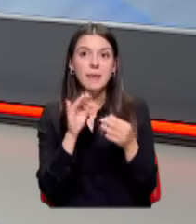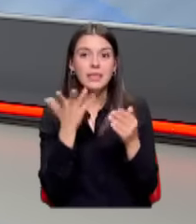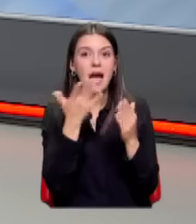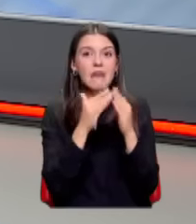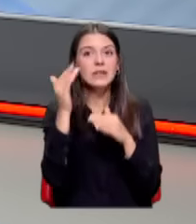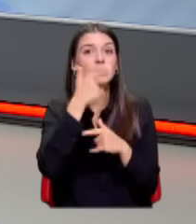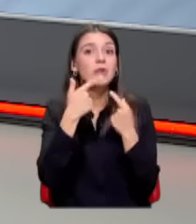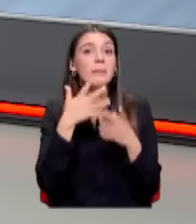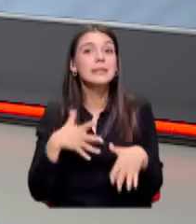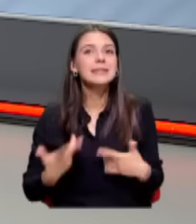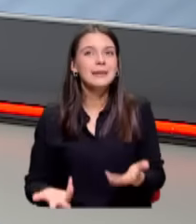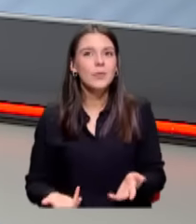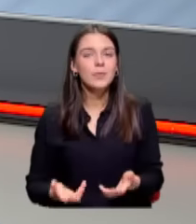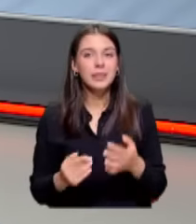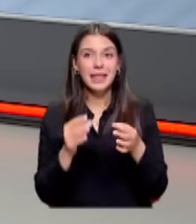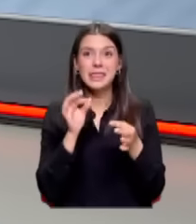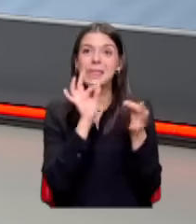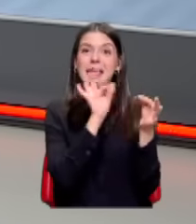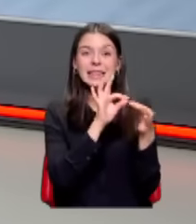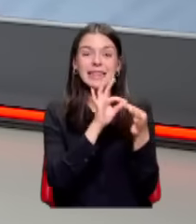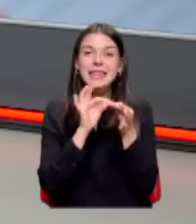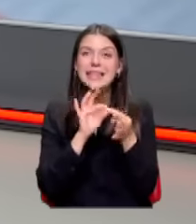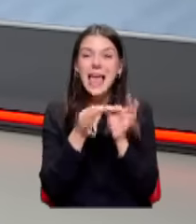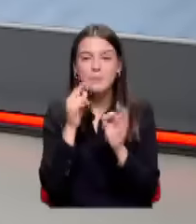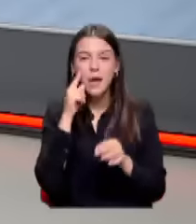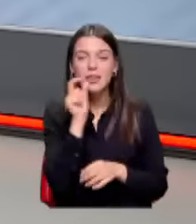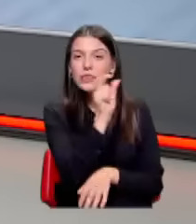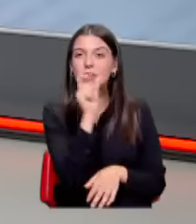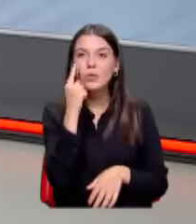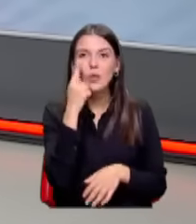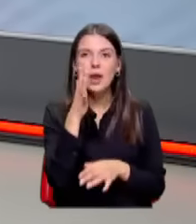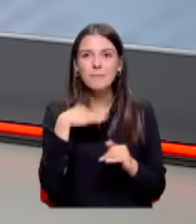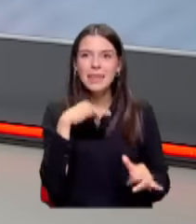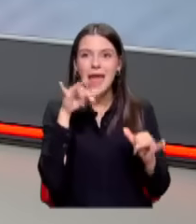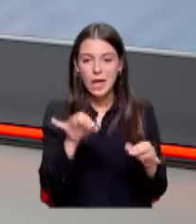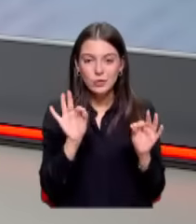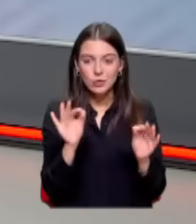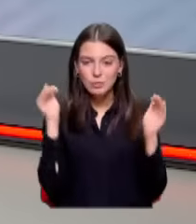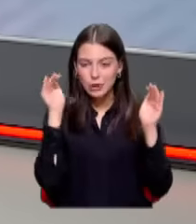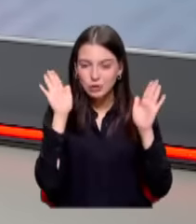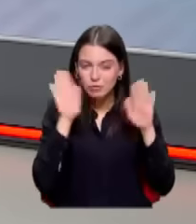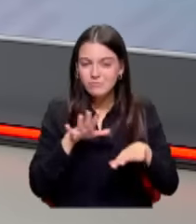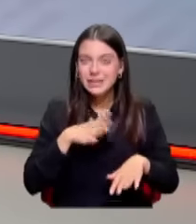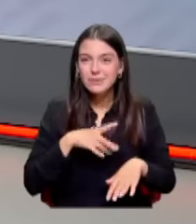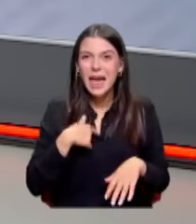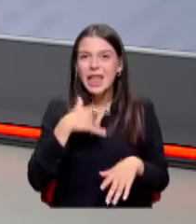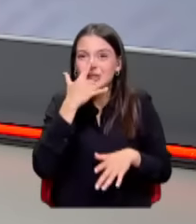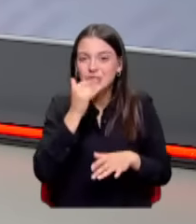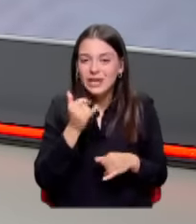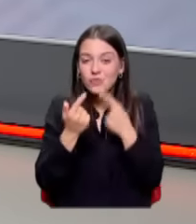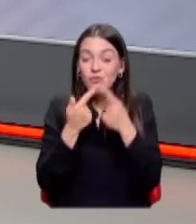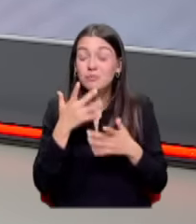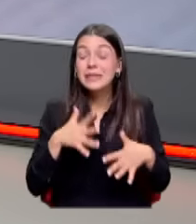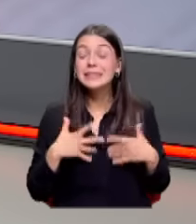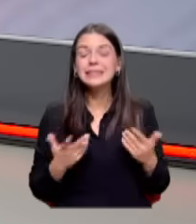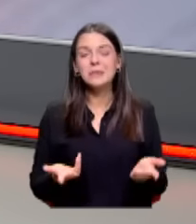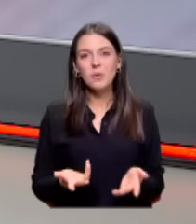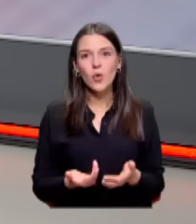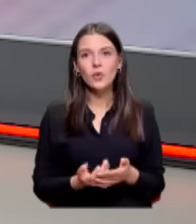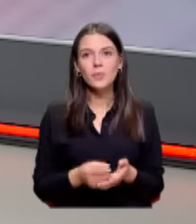istemiyorum. Kelimeleri çoğaltıp ben de aynı pozisyona düşmekten korktuğum için çirkinleşmek istemiyorum.